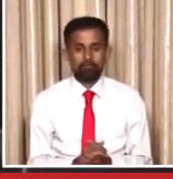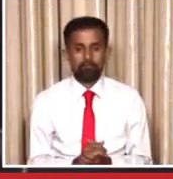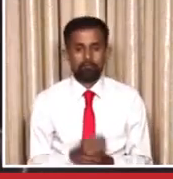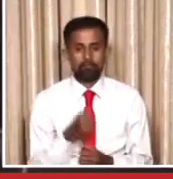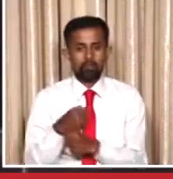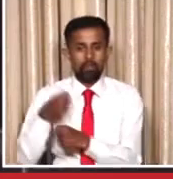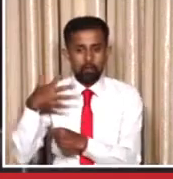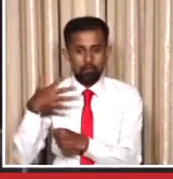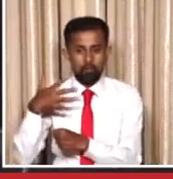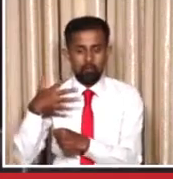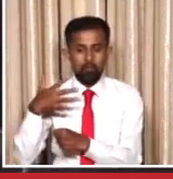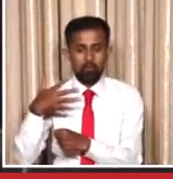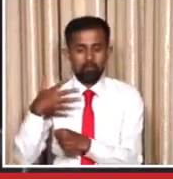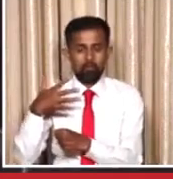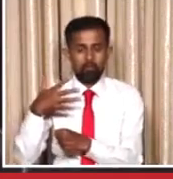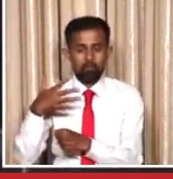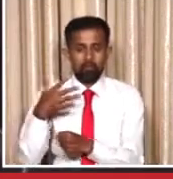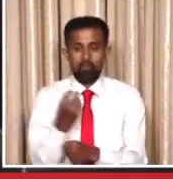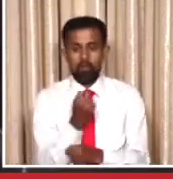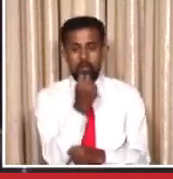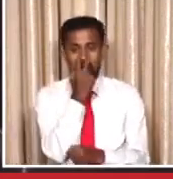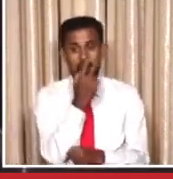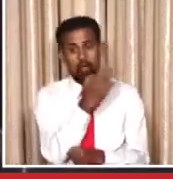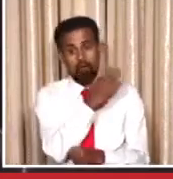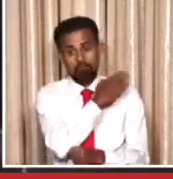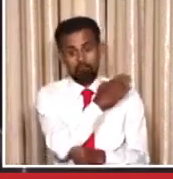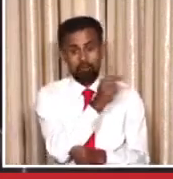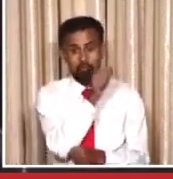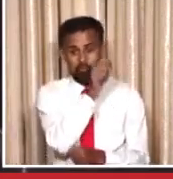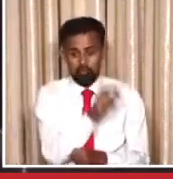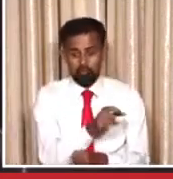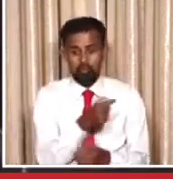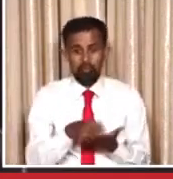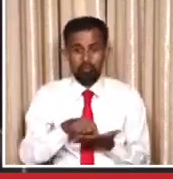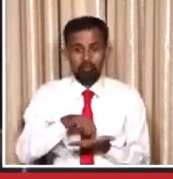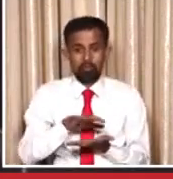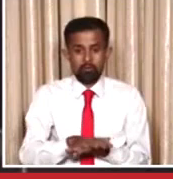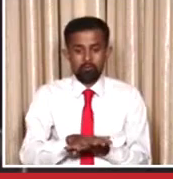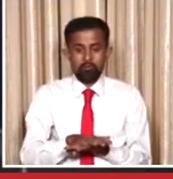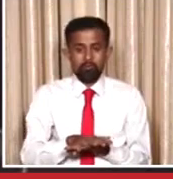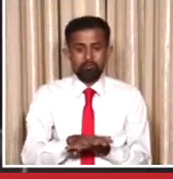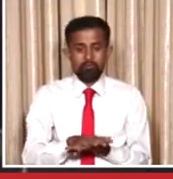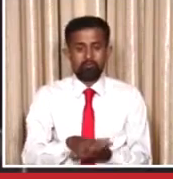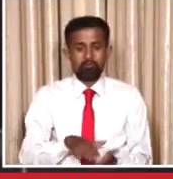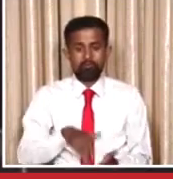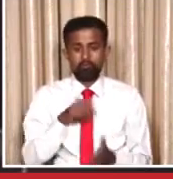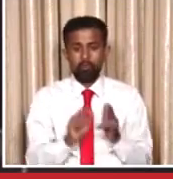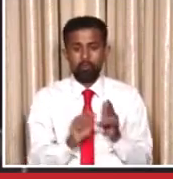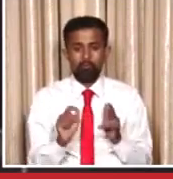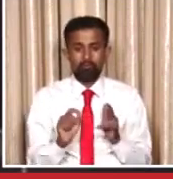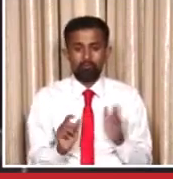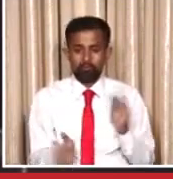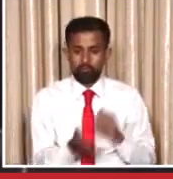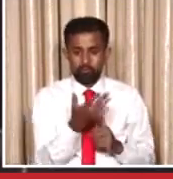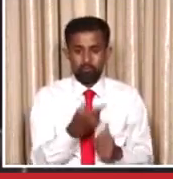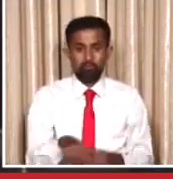உள்ள தம்பதிகளுடைய பதிவுக்காக அவர் கொழும்பு சென்று ஹெட் ஆஃபீஸிலே அனுமதியை பெற வேண்டிய தேவை இருக்கிறது.